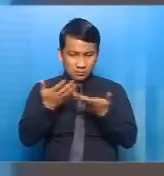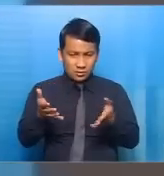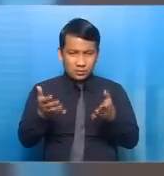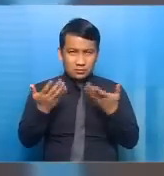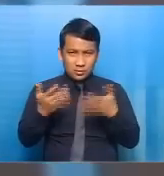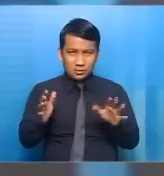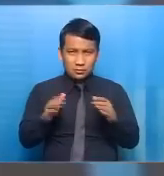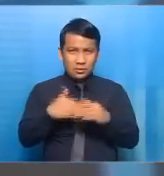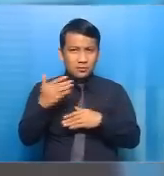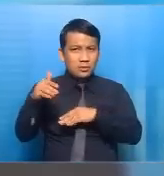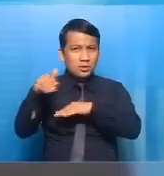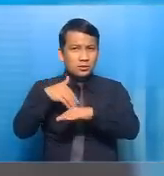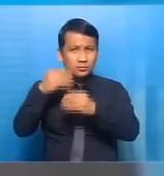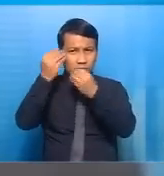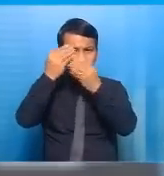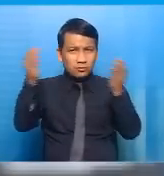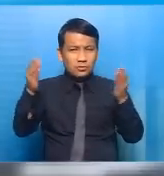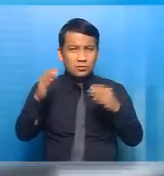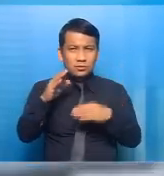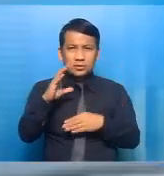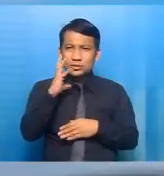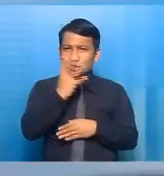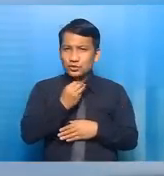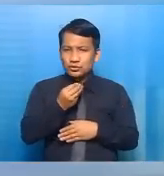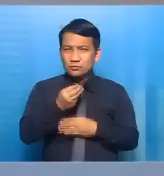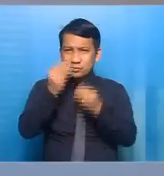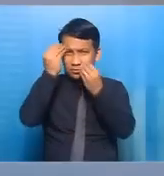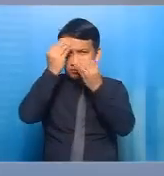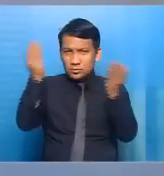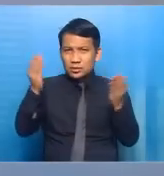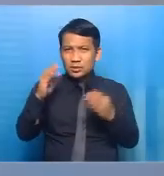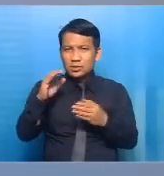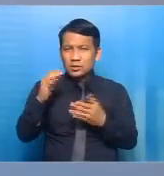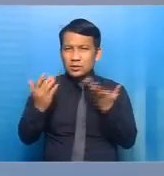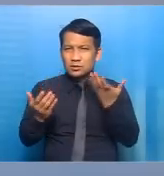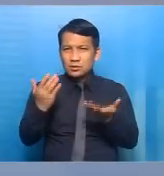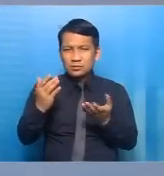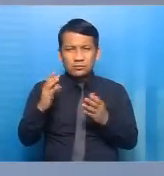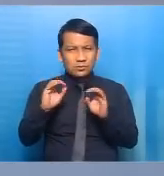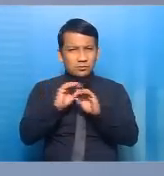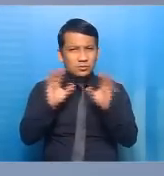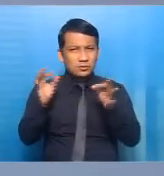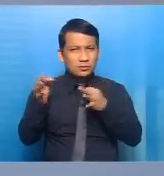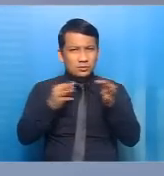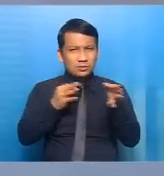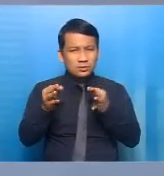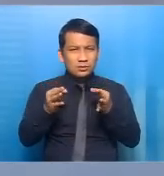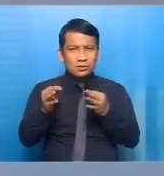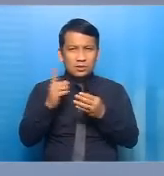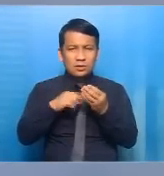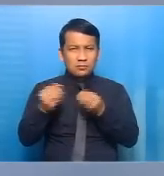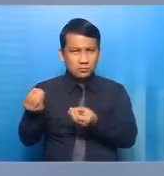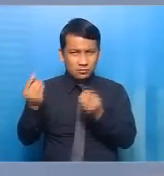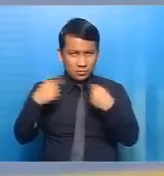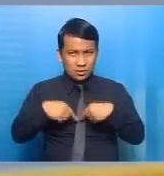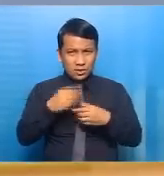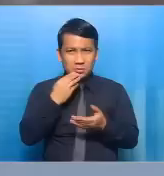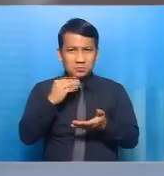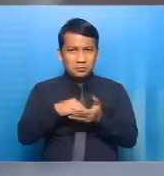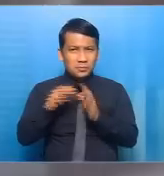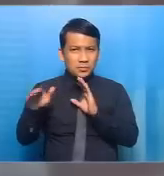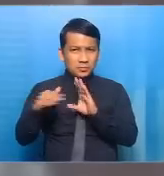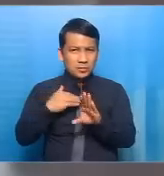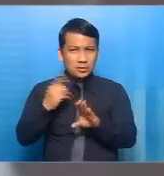nito, nananawagan din po kami sa sino man makapagbibigyan ng impormasyon at dinaw tungkol sa kasong ito. Agad na mag-message sa